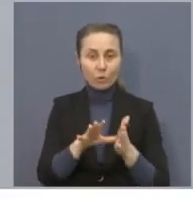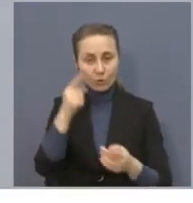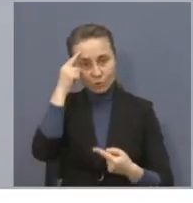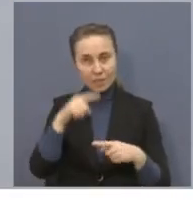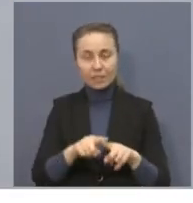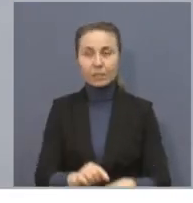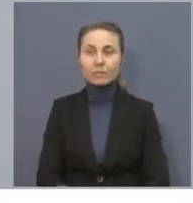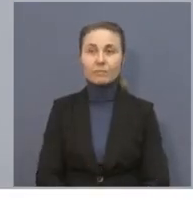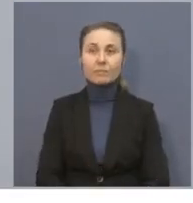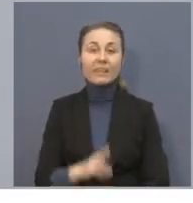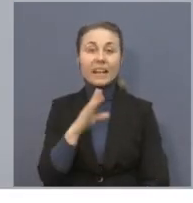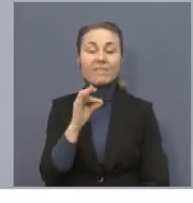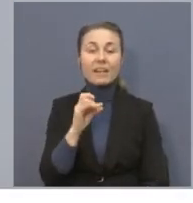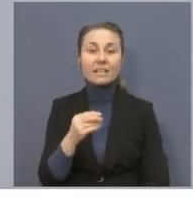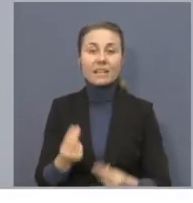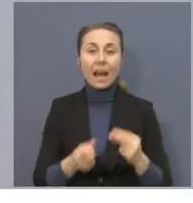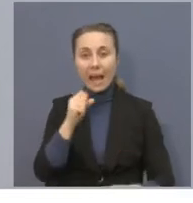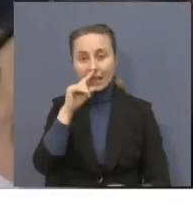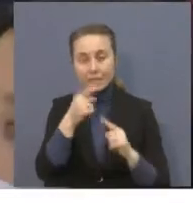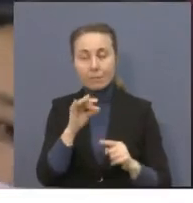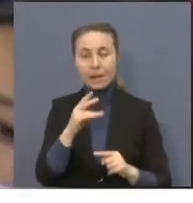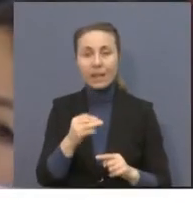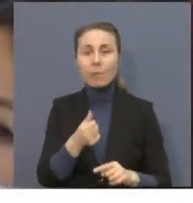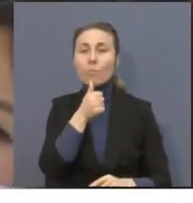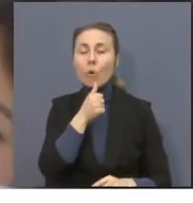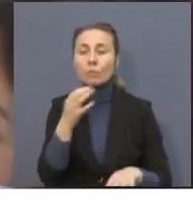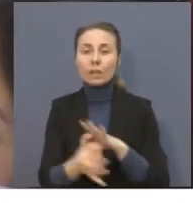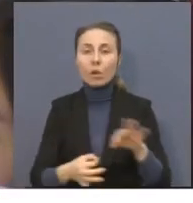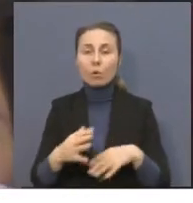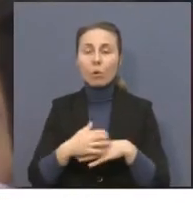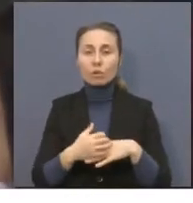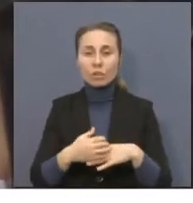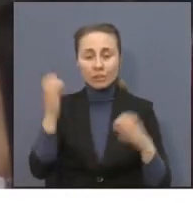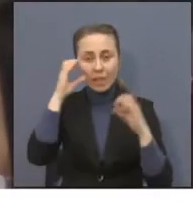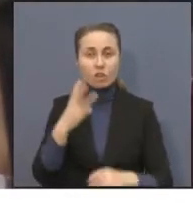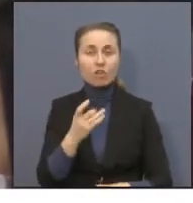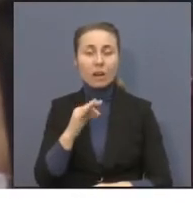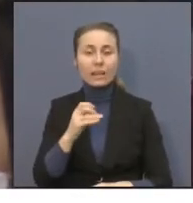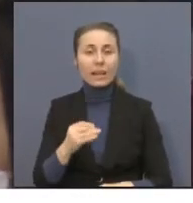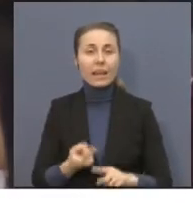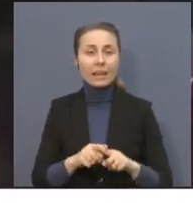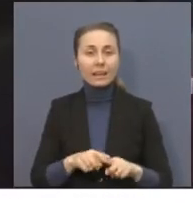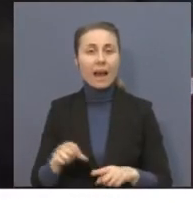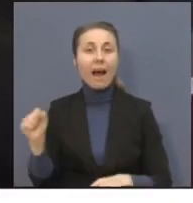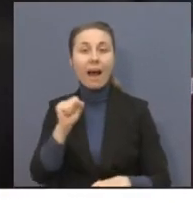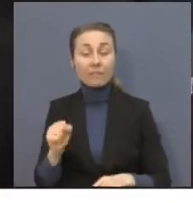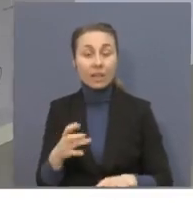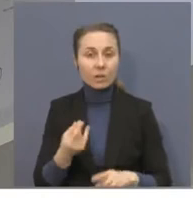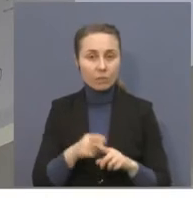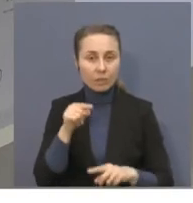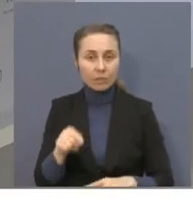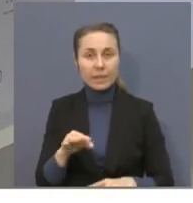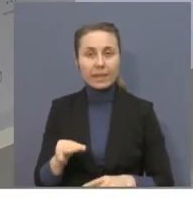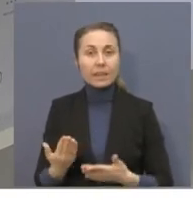К слову о квест-игре «Антипарокрафт» – это пилотный проект. Кокшетауский университет имени Шукана Уалиханова является автором и новатором